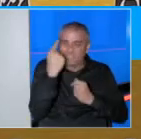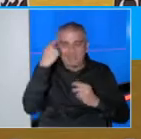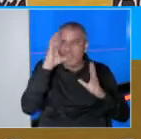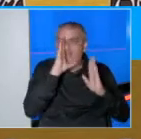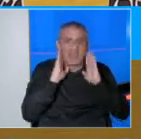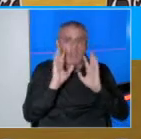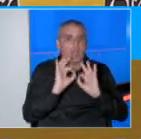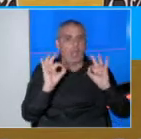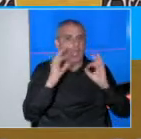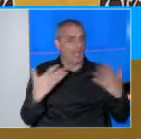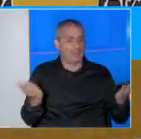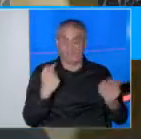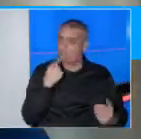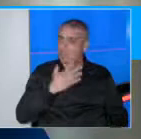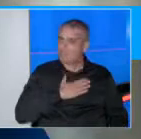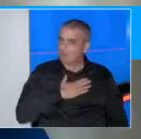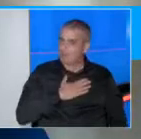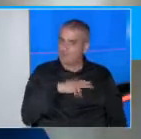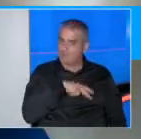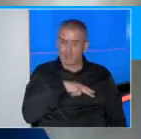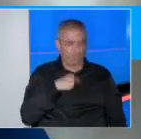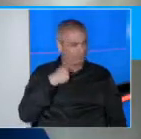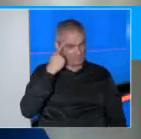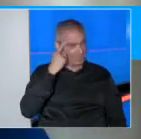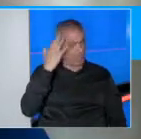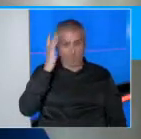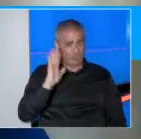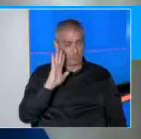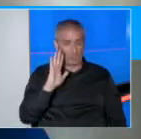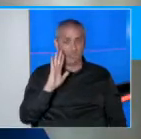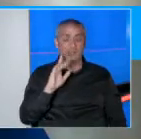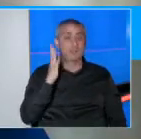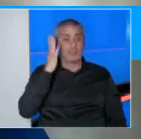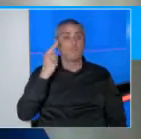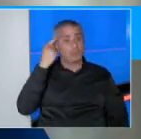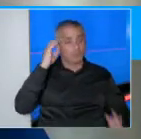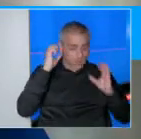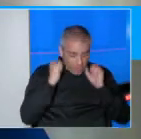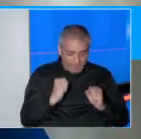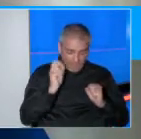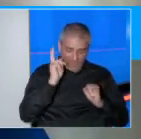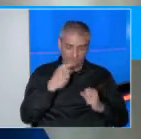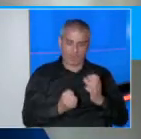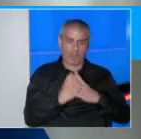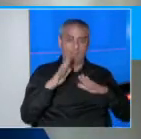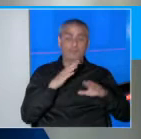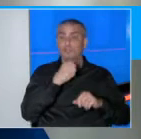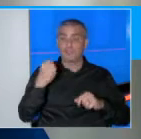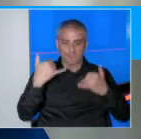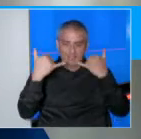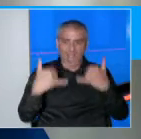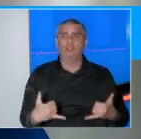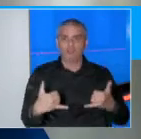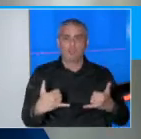אידיאולוגיה. אני אומר לך, באחריות, בידיעה, לא בהשערה ולא בנבואה, בידיעה, אפשר להקים ממשלת ימין